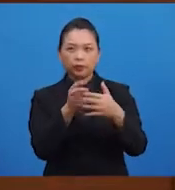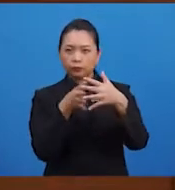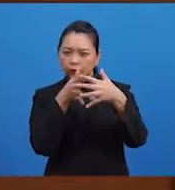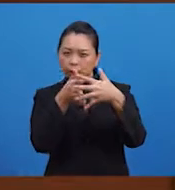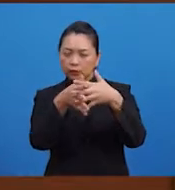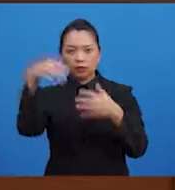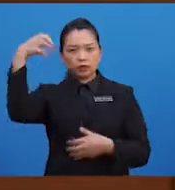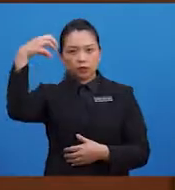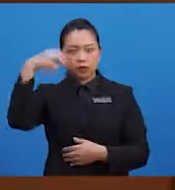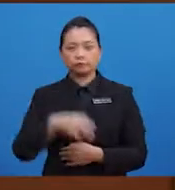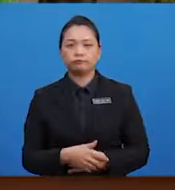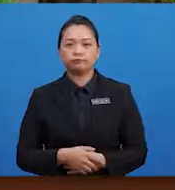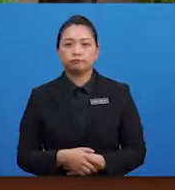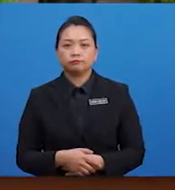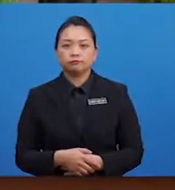pada telur tetasan.